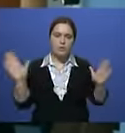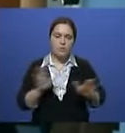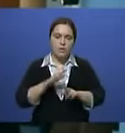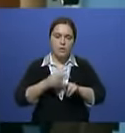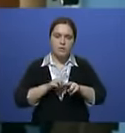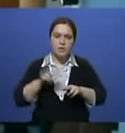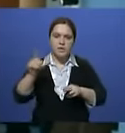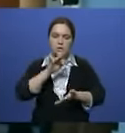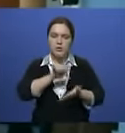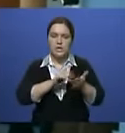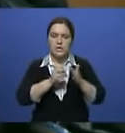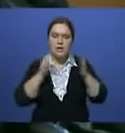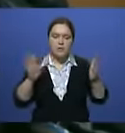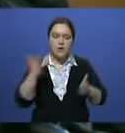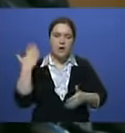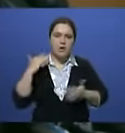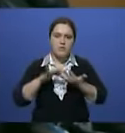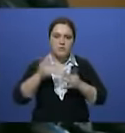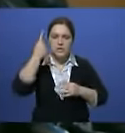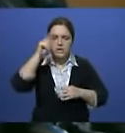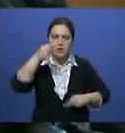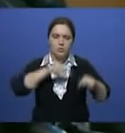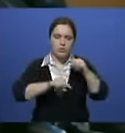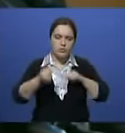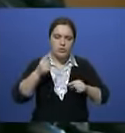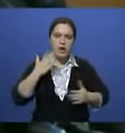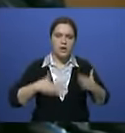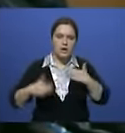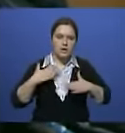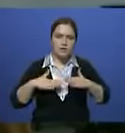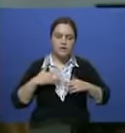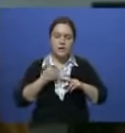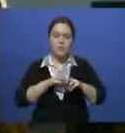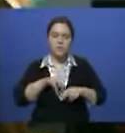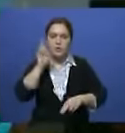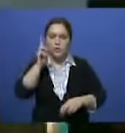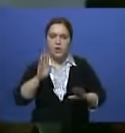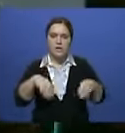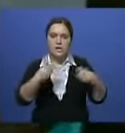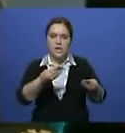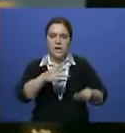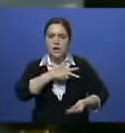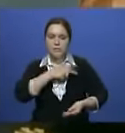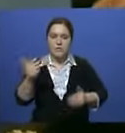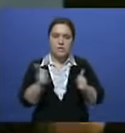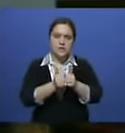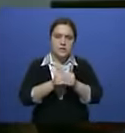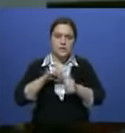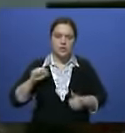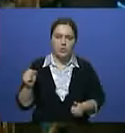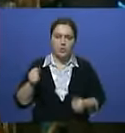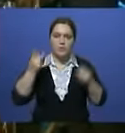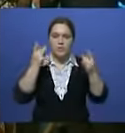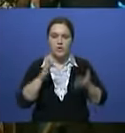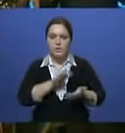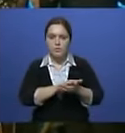небольшой раньше было село многие жители знают друг друга радовались что среди тех кто был отмечен наградами их сосед друг или просто знакомый